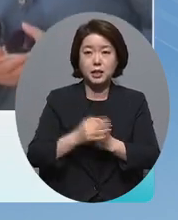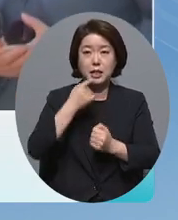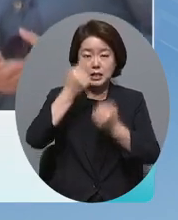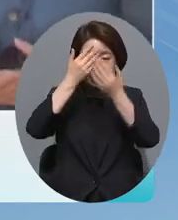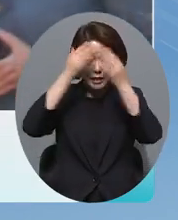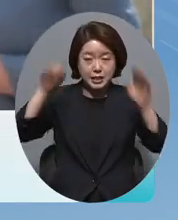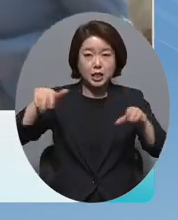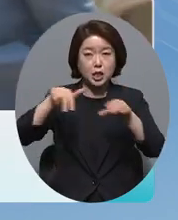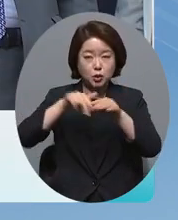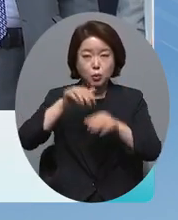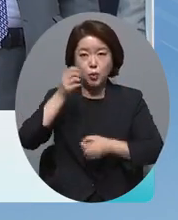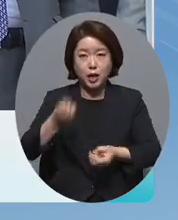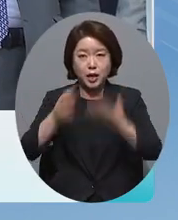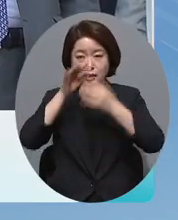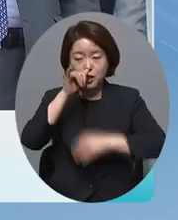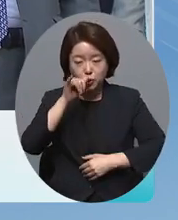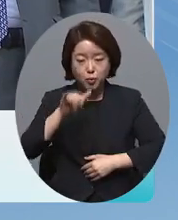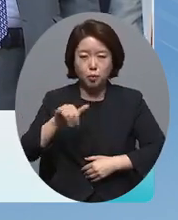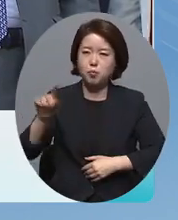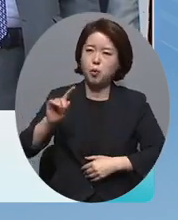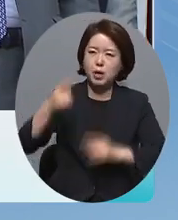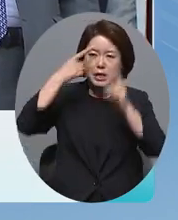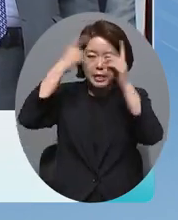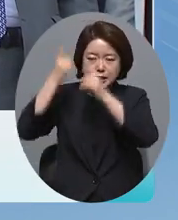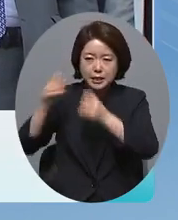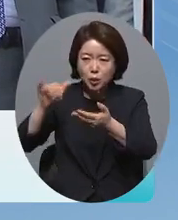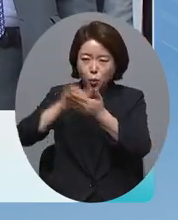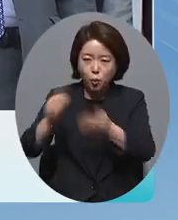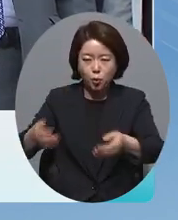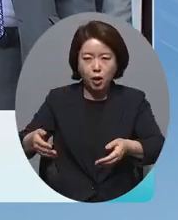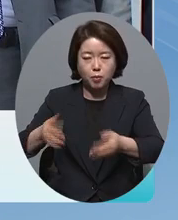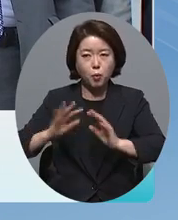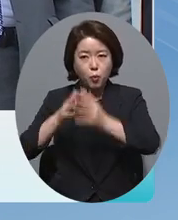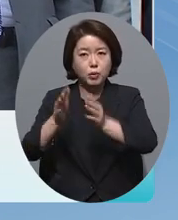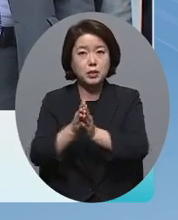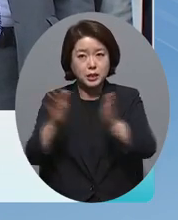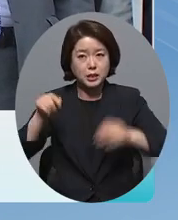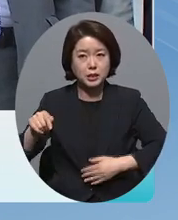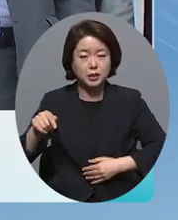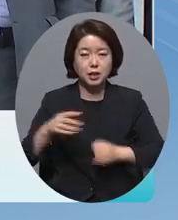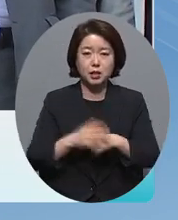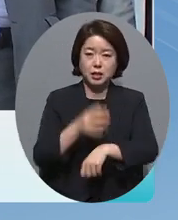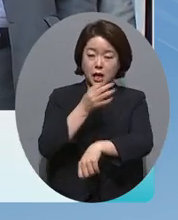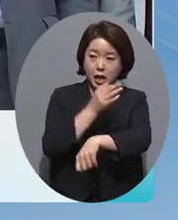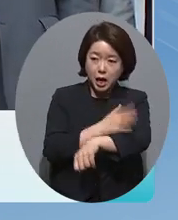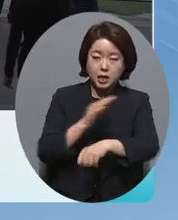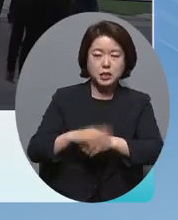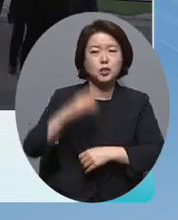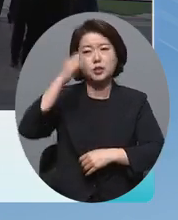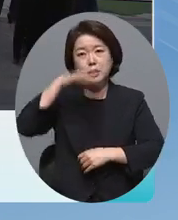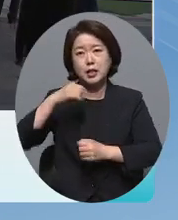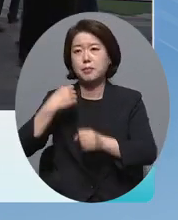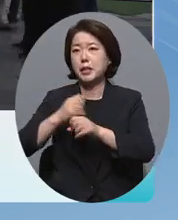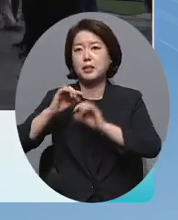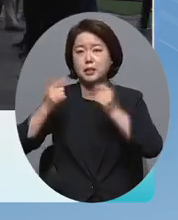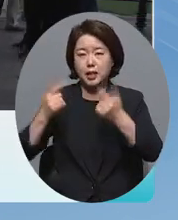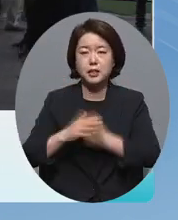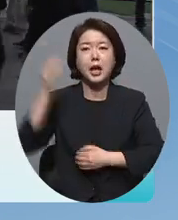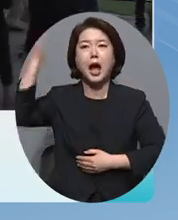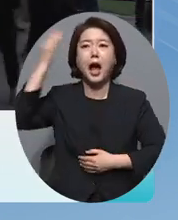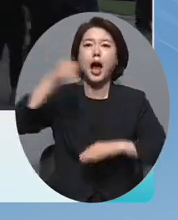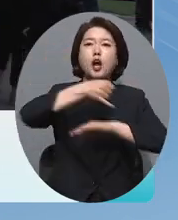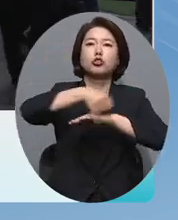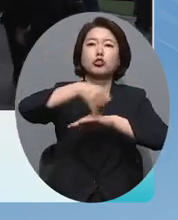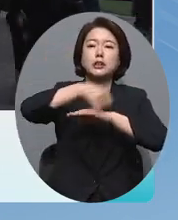관련된 행사도 있었고 그리고 그 외에 뭐 기념공원 착공식 같은 경우에도 그냥 단순히 공원이 만들어지는 것이 아니라 한국이